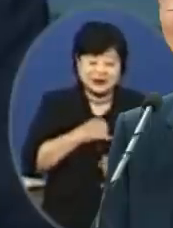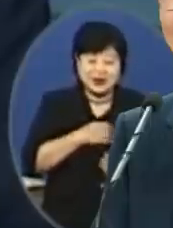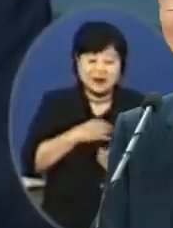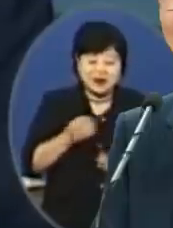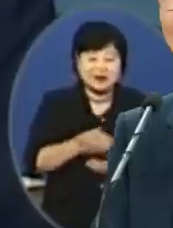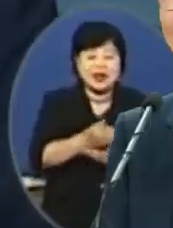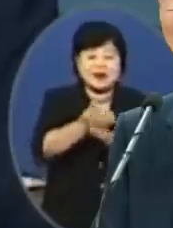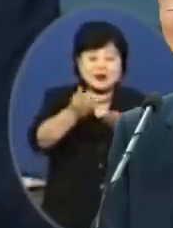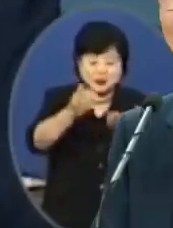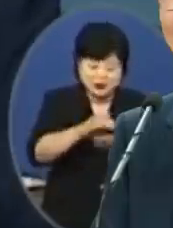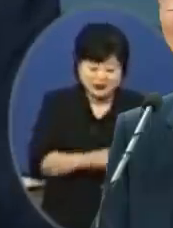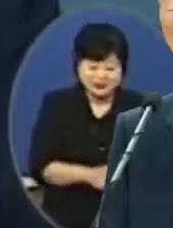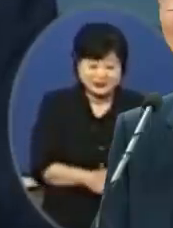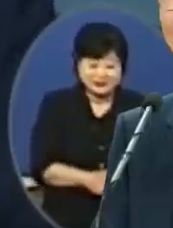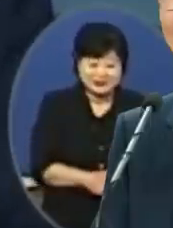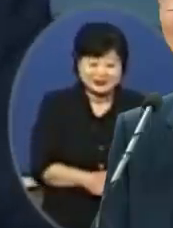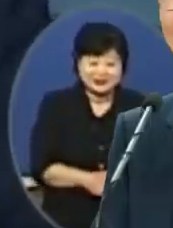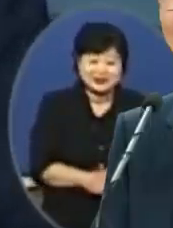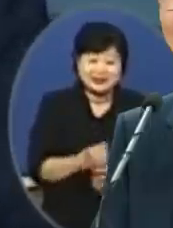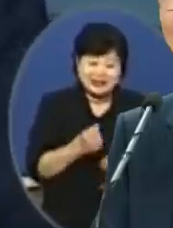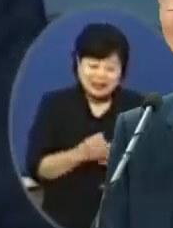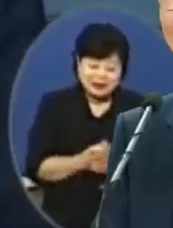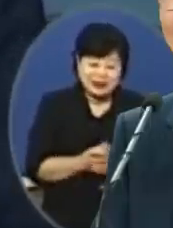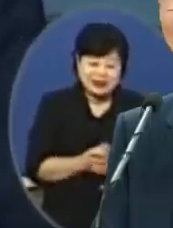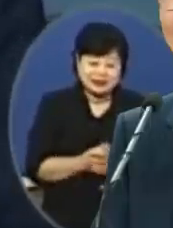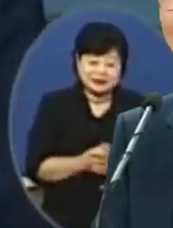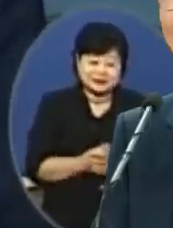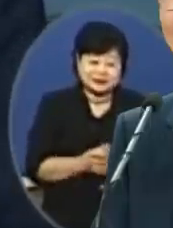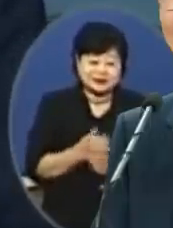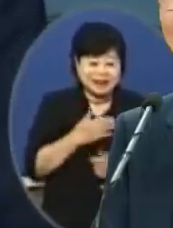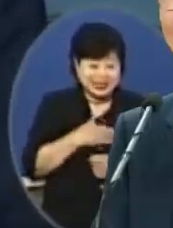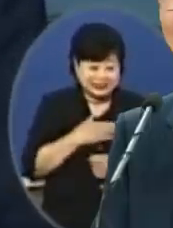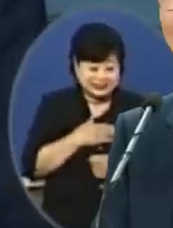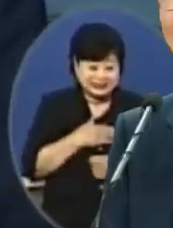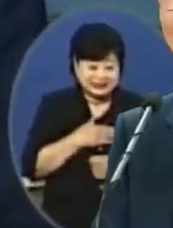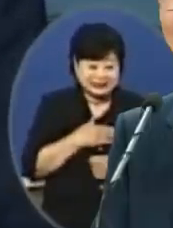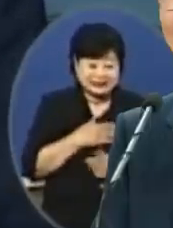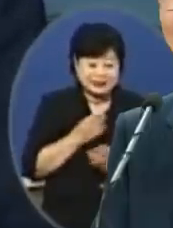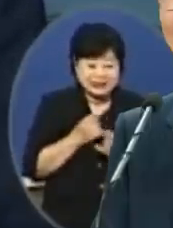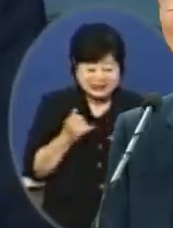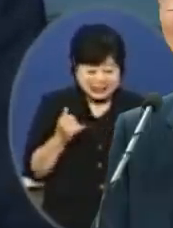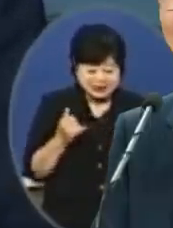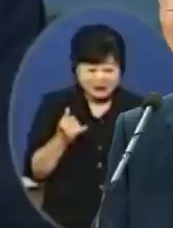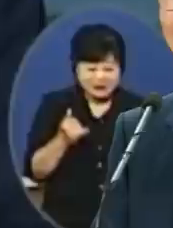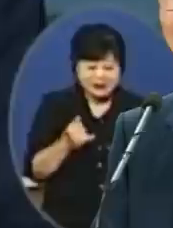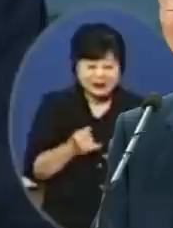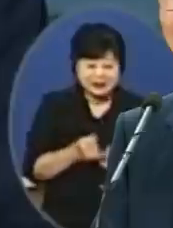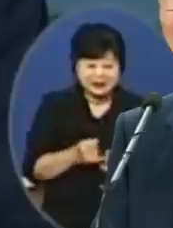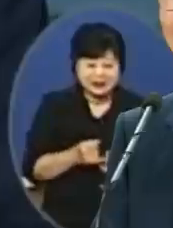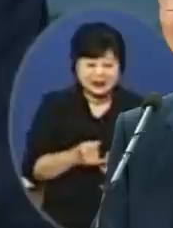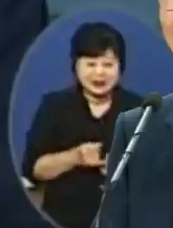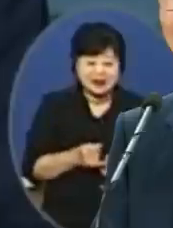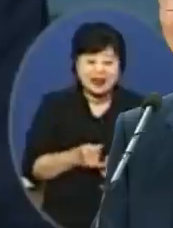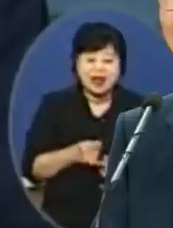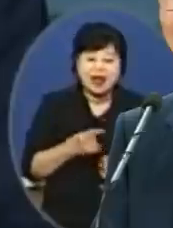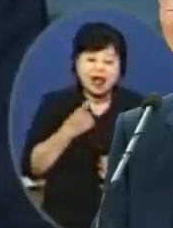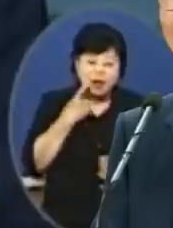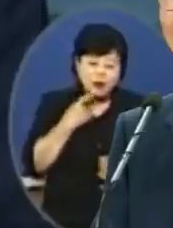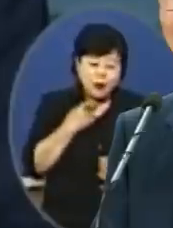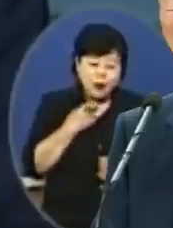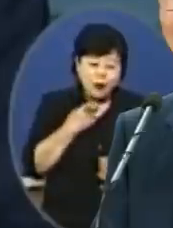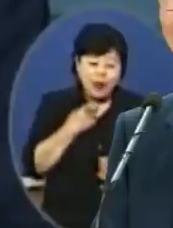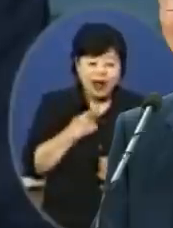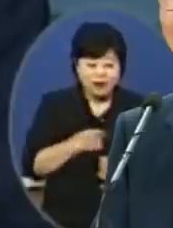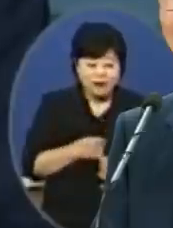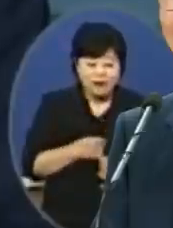평안을 나눌 수밖에 없지요. 그러므로 나는 많은 사람들의 선망의 대상이 되며